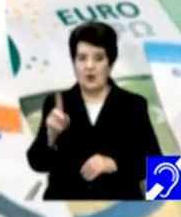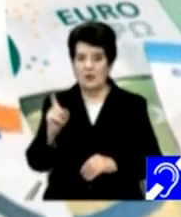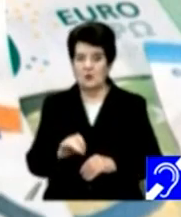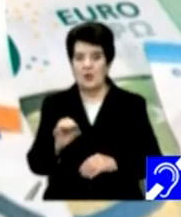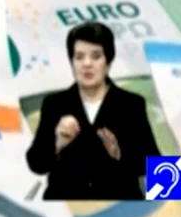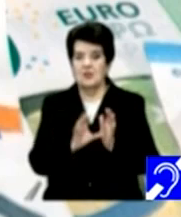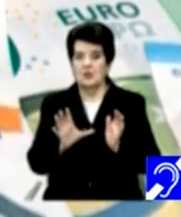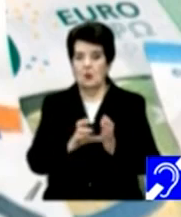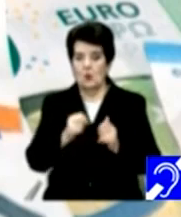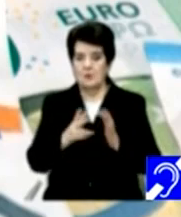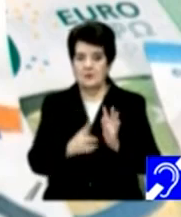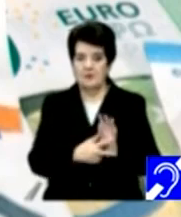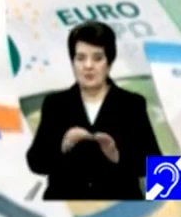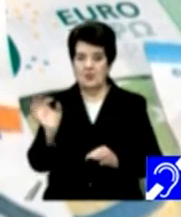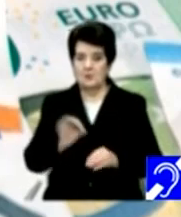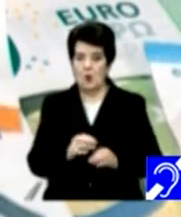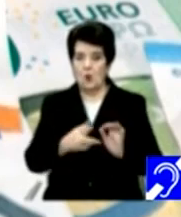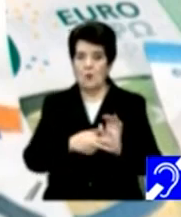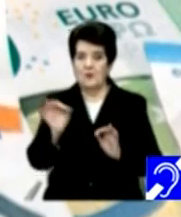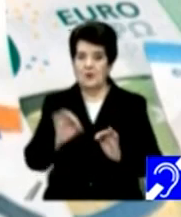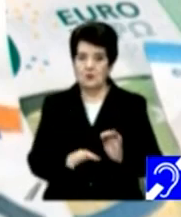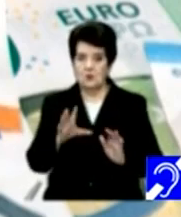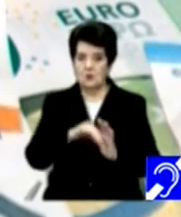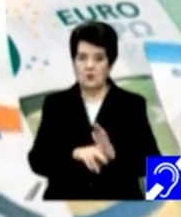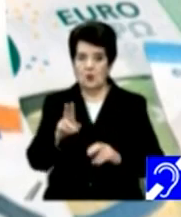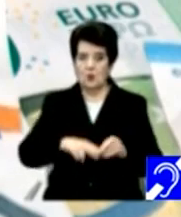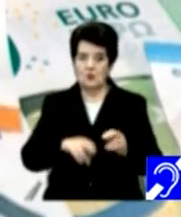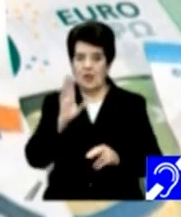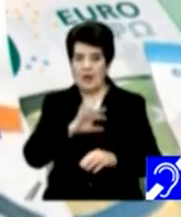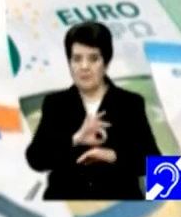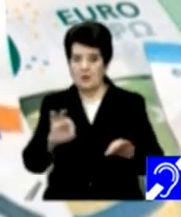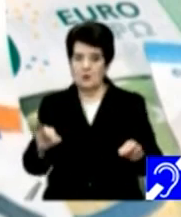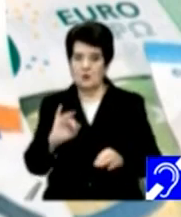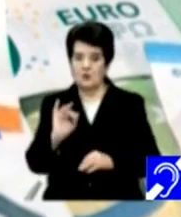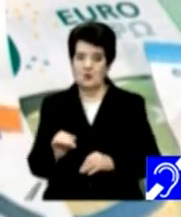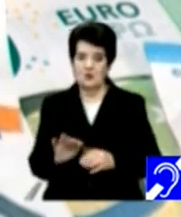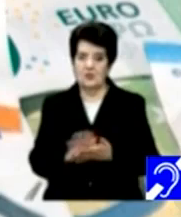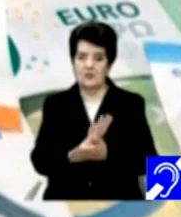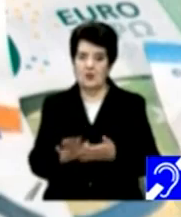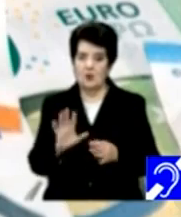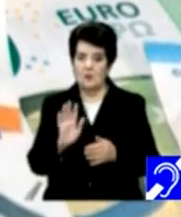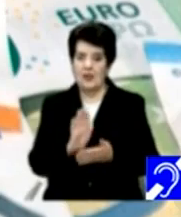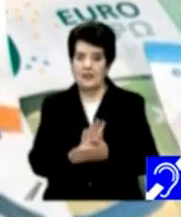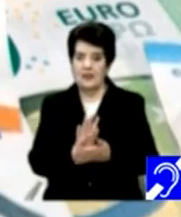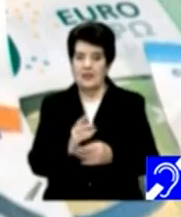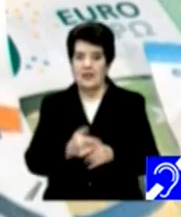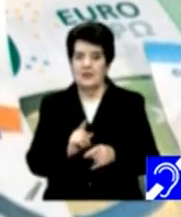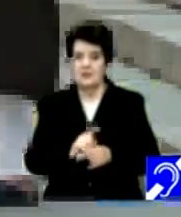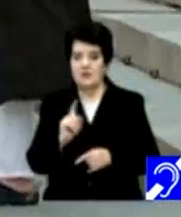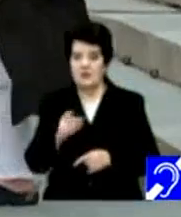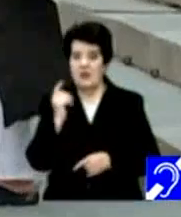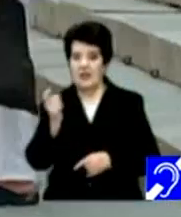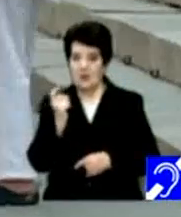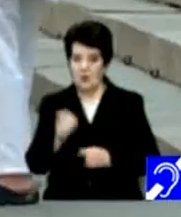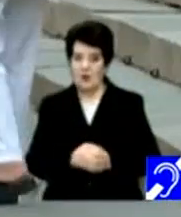energetic cu 18%. 8% s-a investit în construcția apeductelor și pentru salubritate și 2% în educația agricolă.